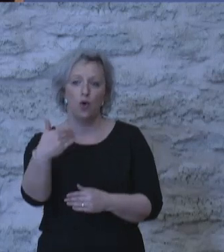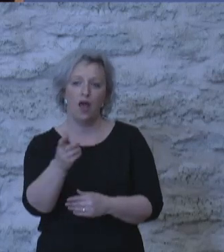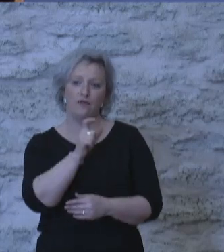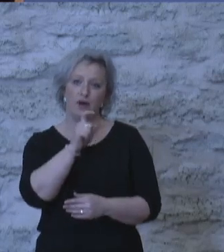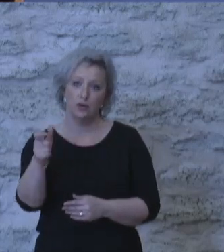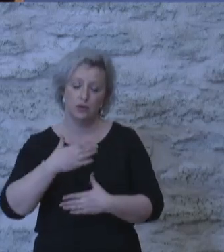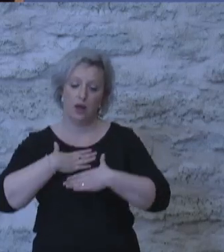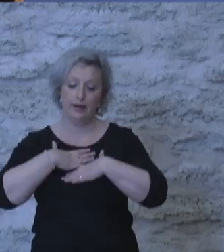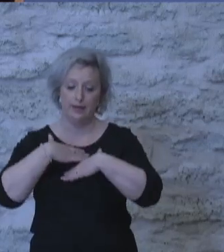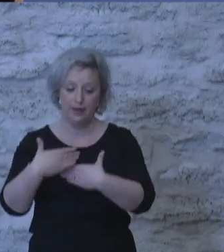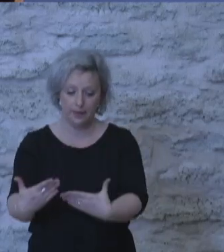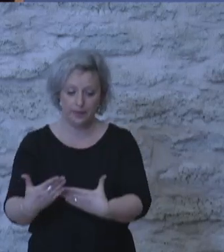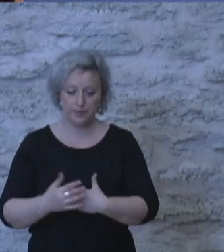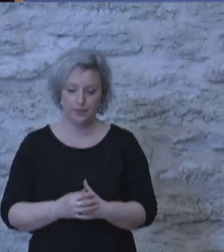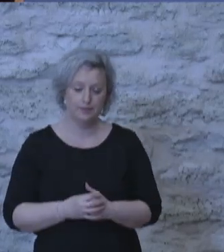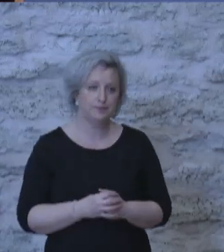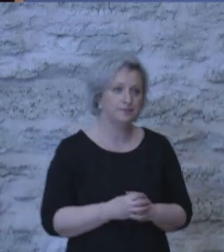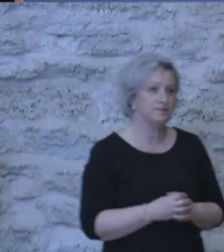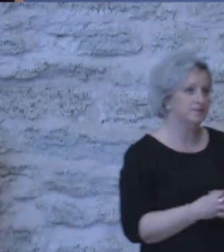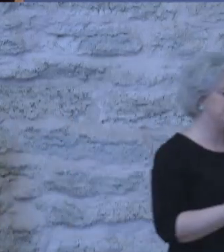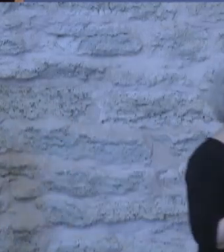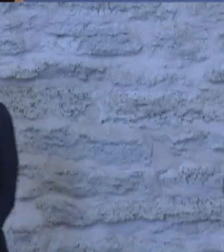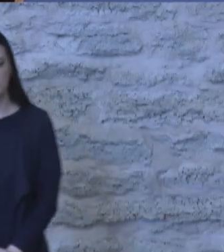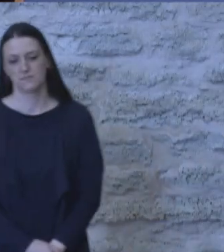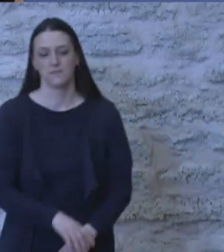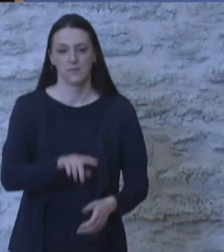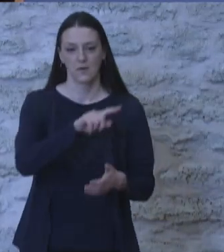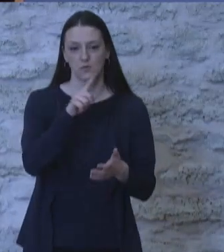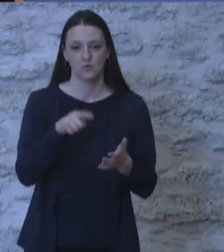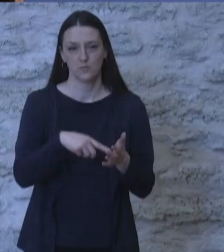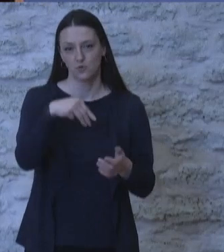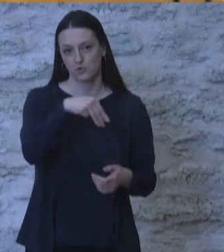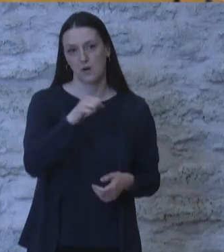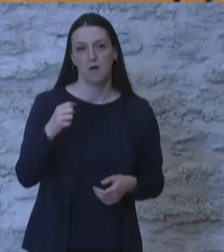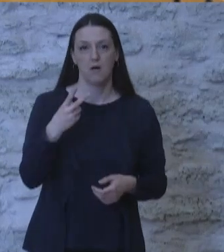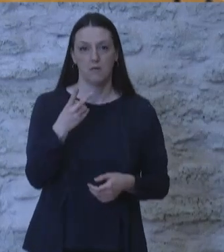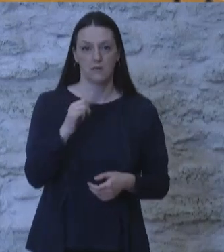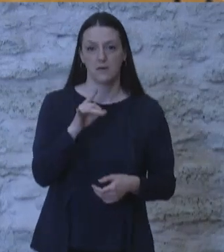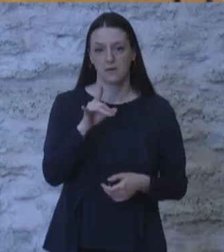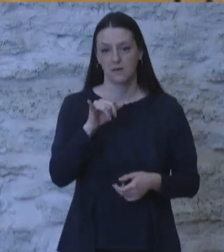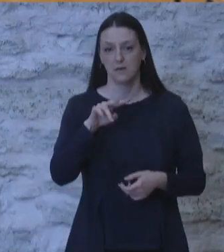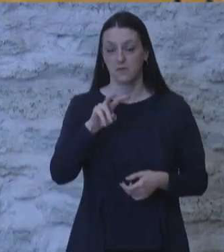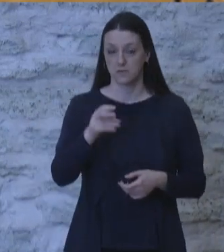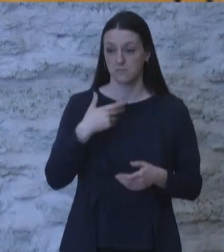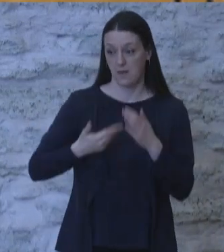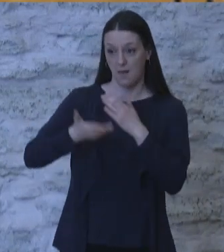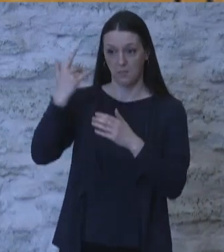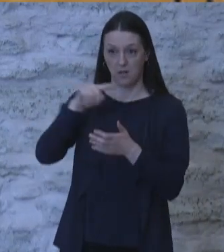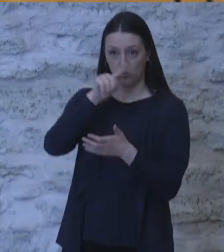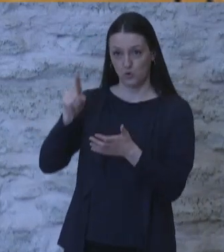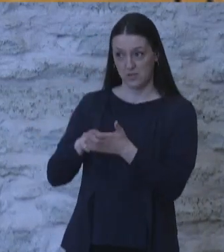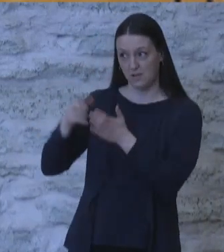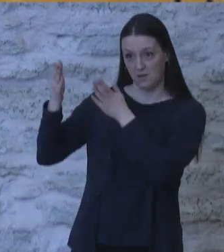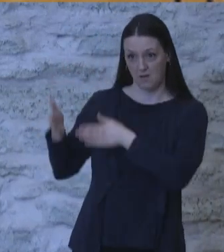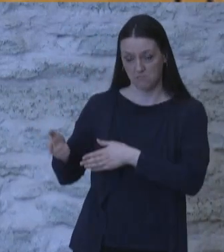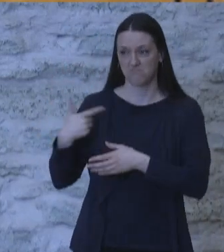edastada. Aitäh. Taavi Rõivas, ma olen. Aitäh, ma olen siin eelmise küsijaga täiesti päri, et